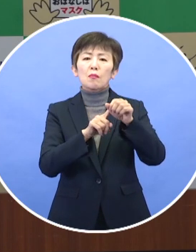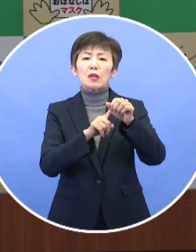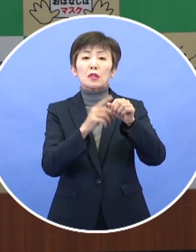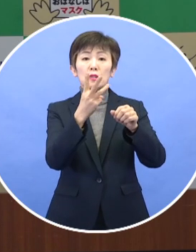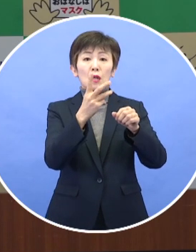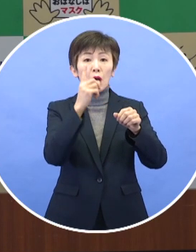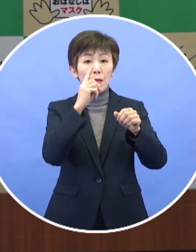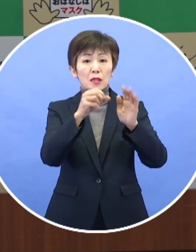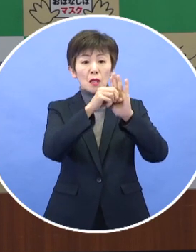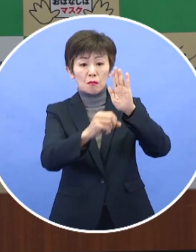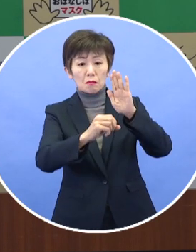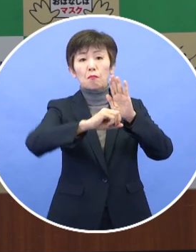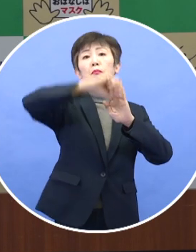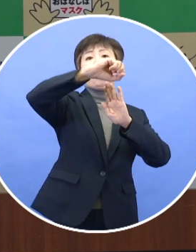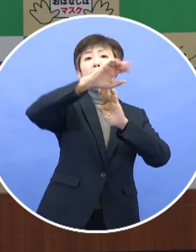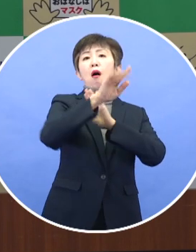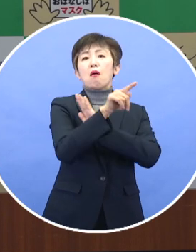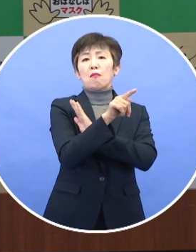ございます。